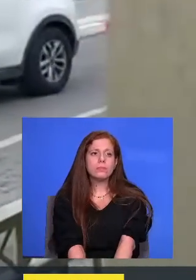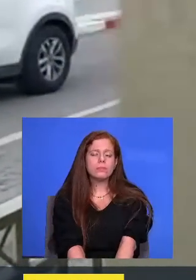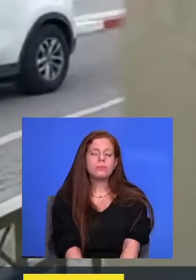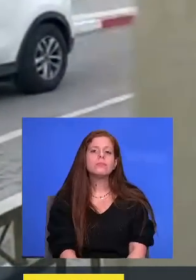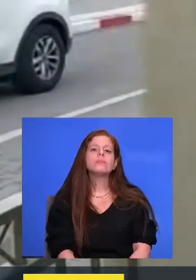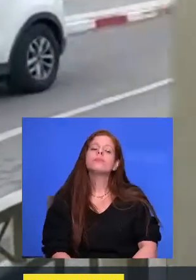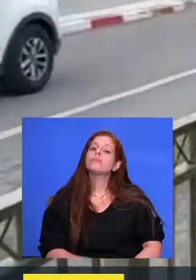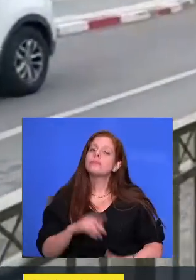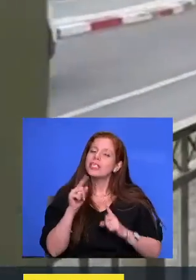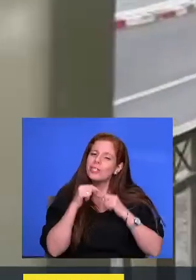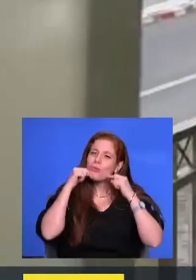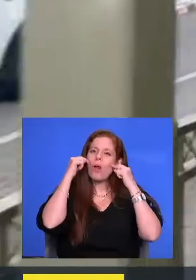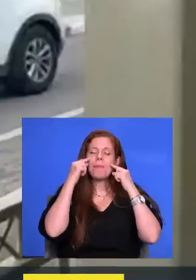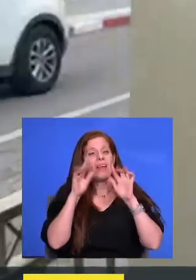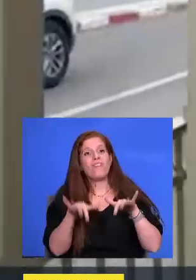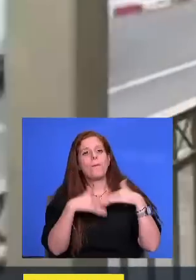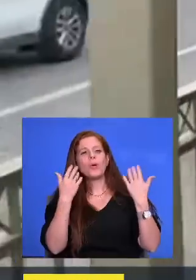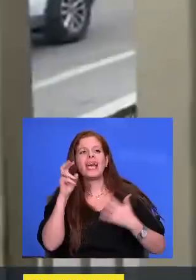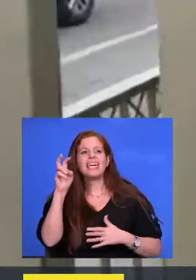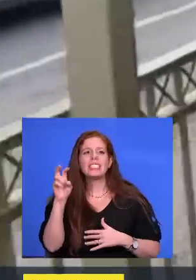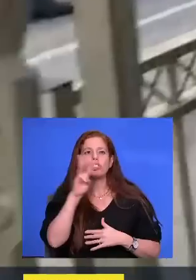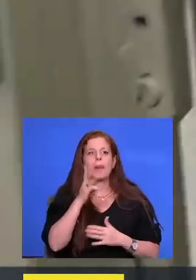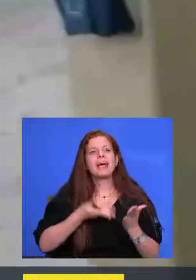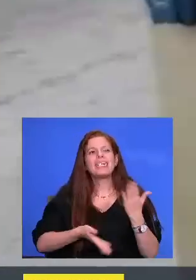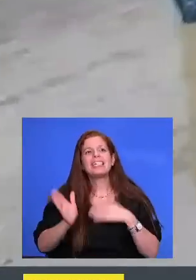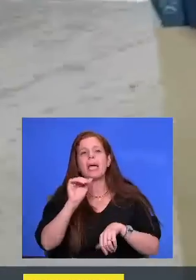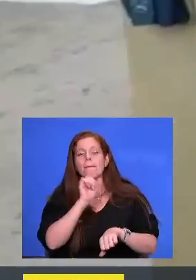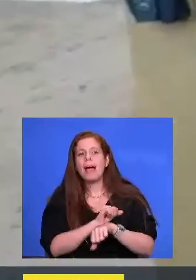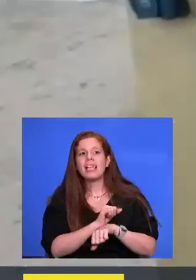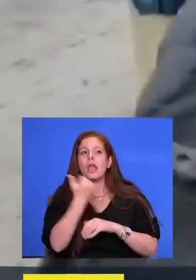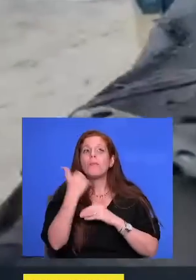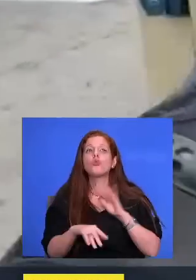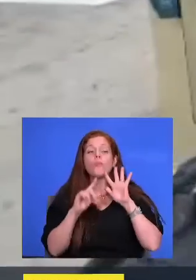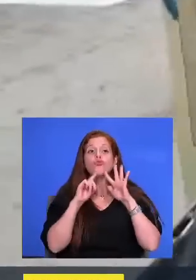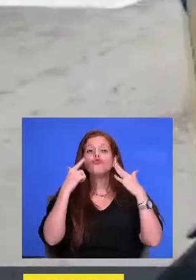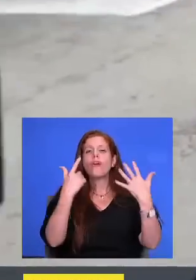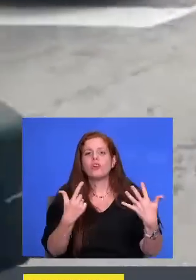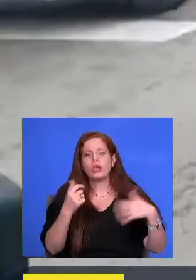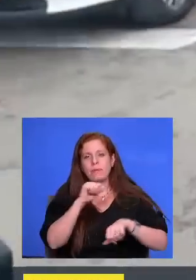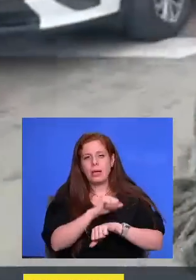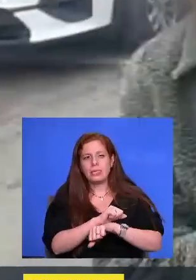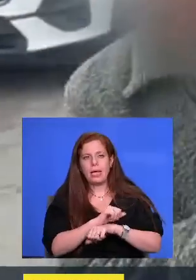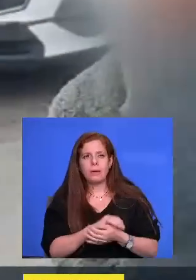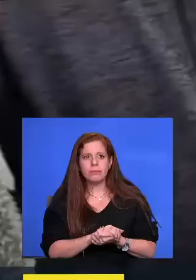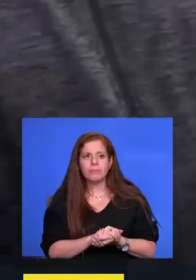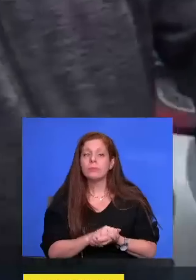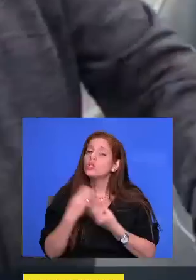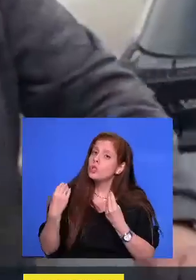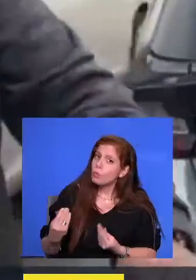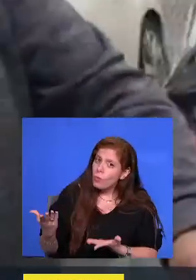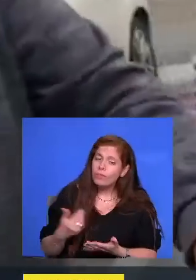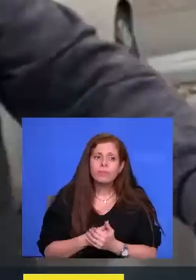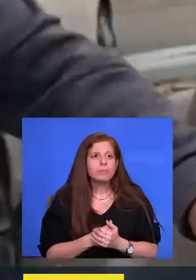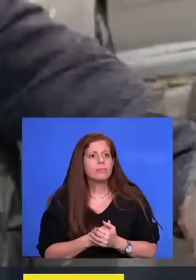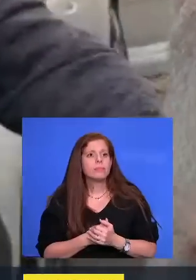כשחיוך על פניו יצא הבוקר עזרא שיינברג מכלא מעשיהו בתום 7.5 שנים מאסר. יום טוב.